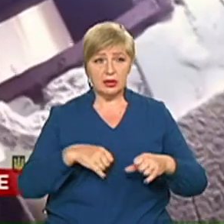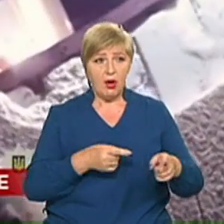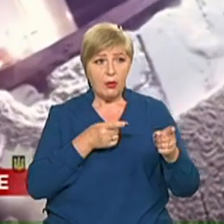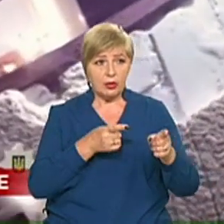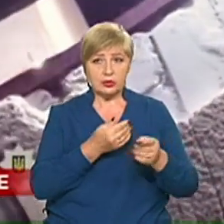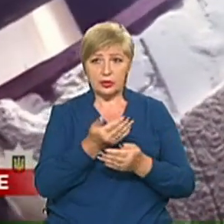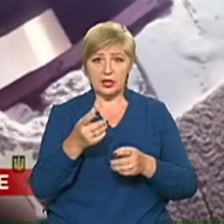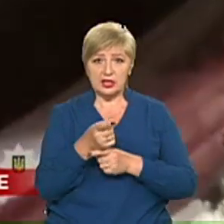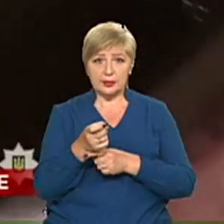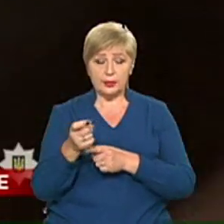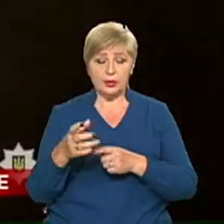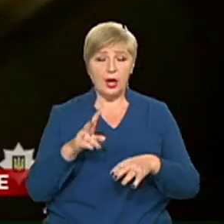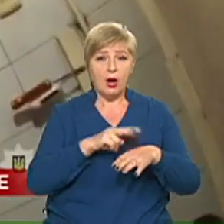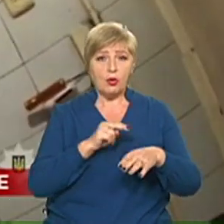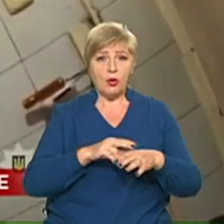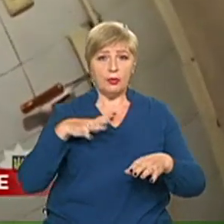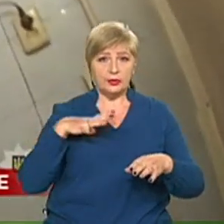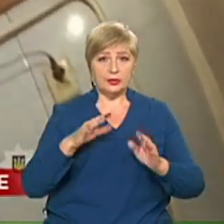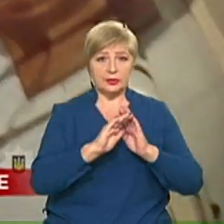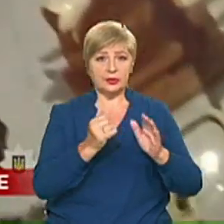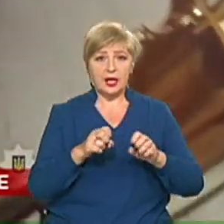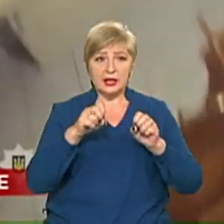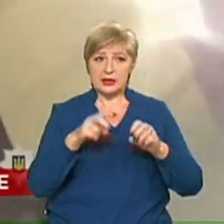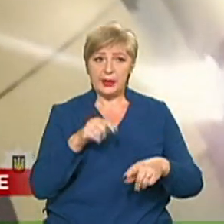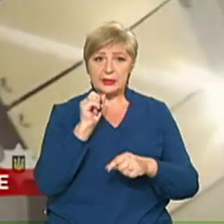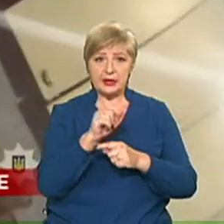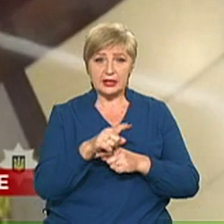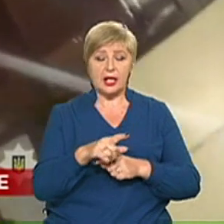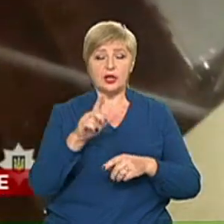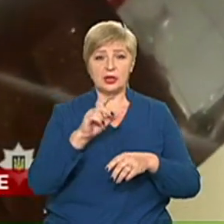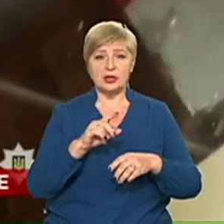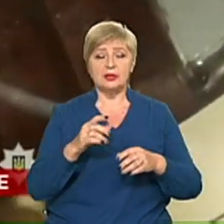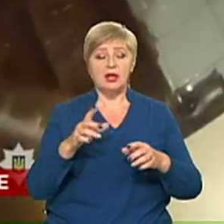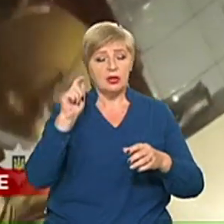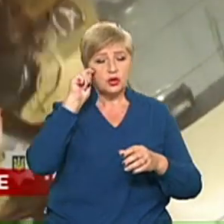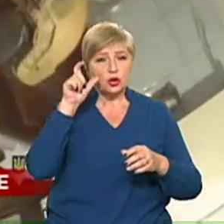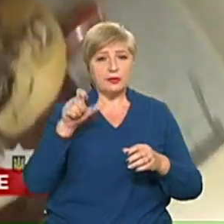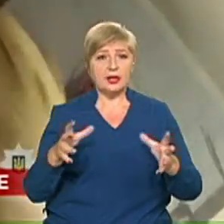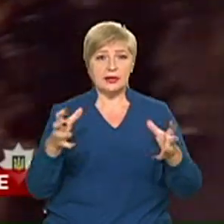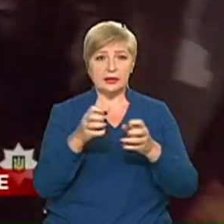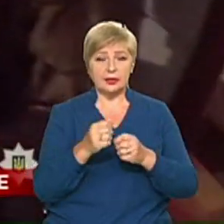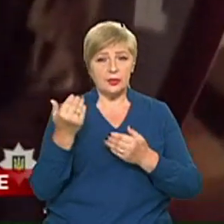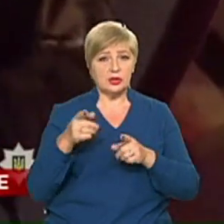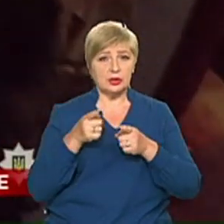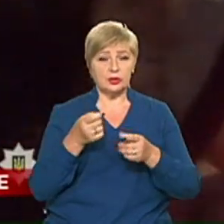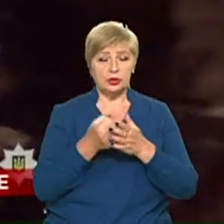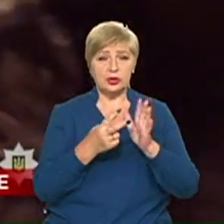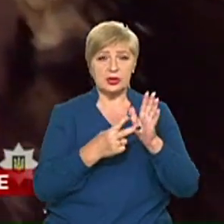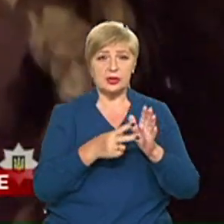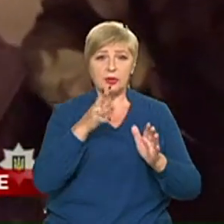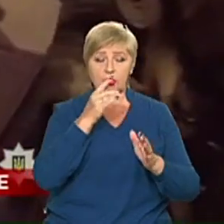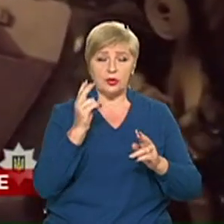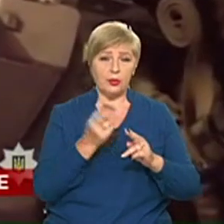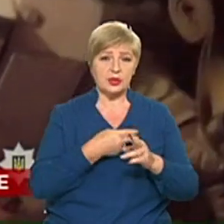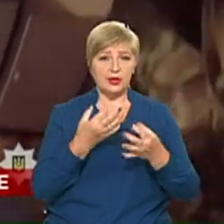їм зброєю. Копам довелось викликати спецпризначенців. Чоловіка затримали, йому загрожує до 7 років